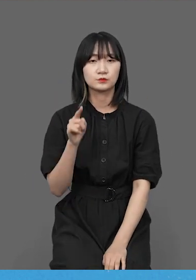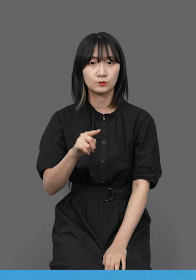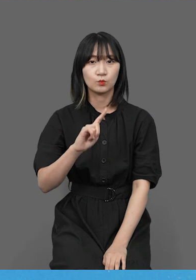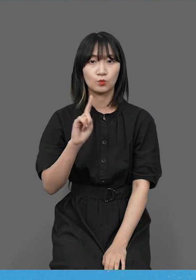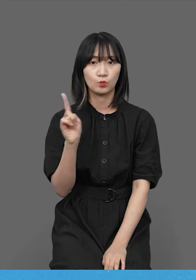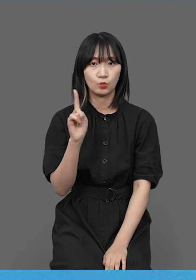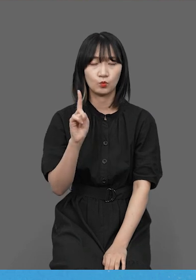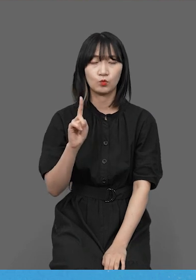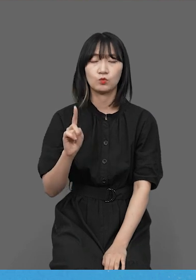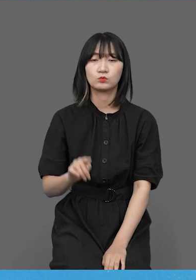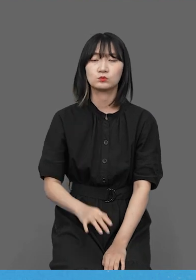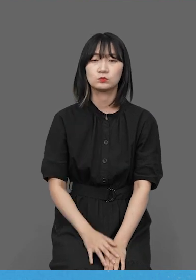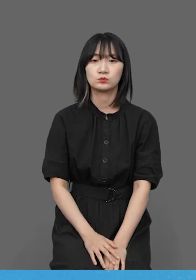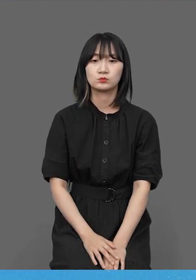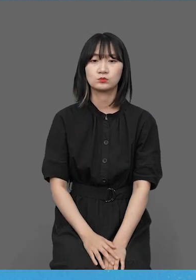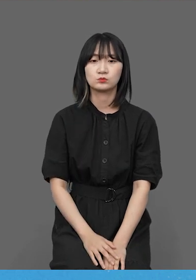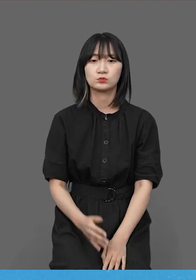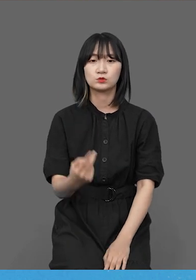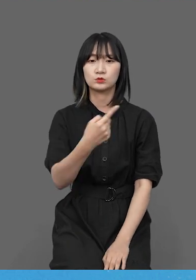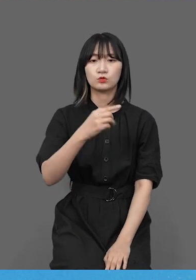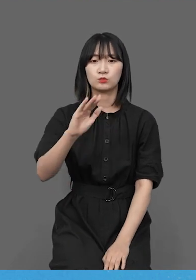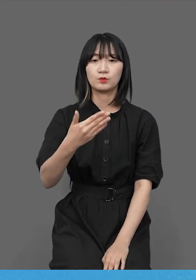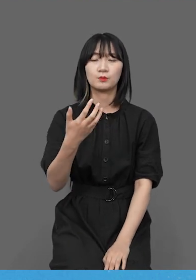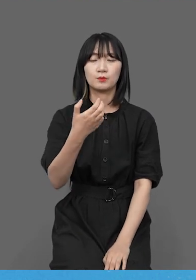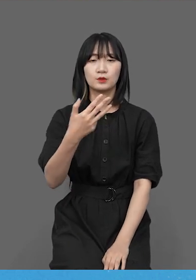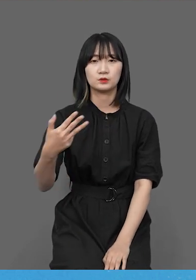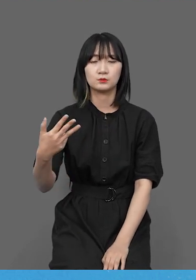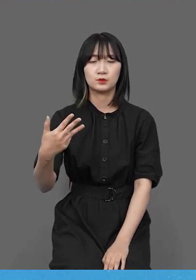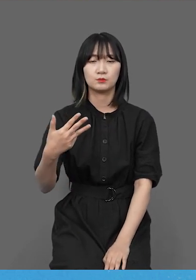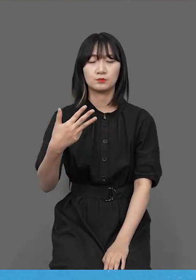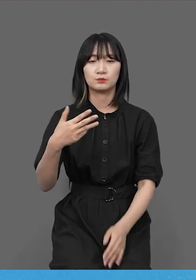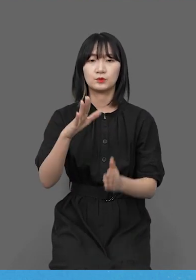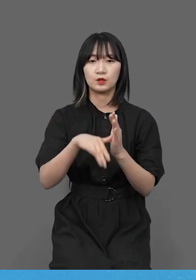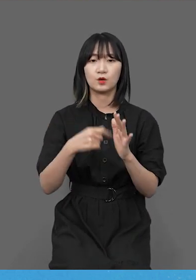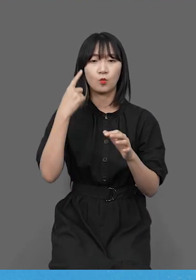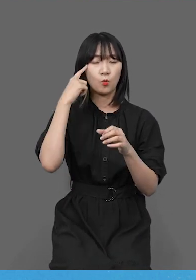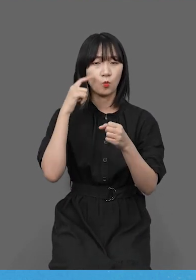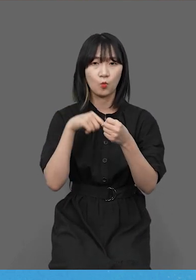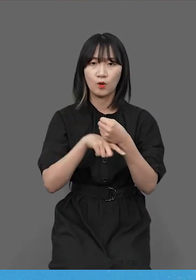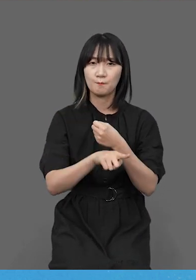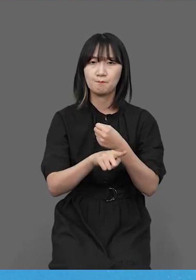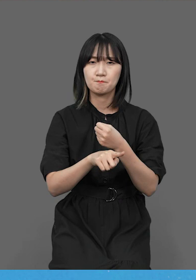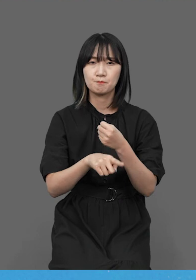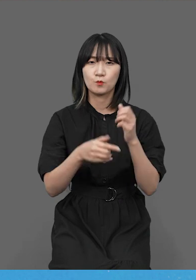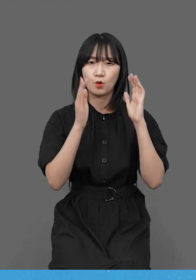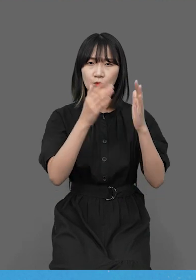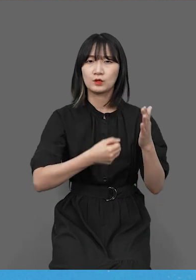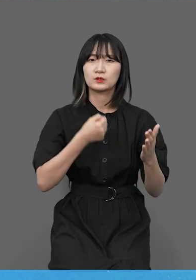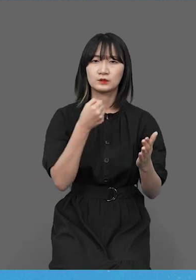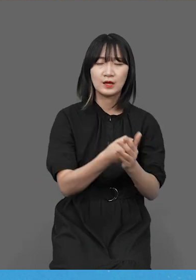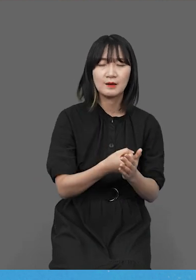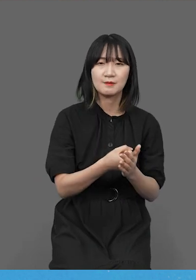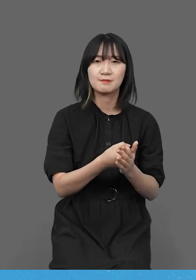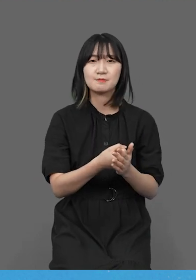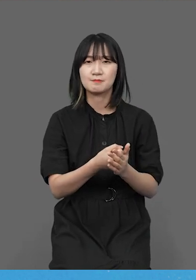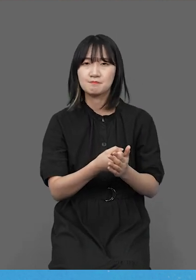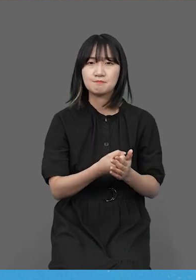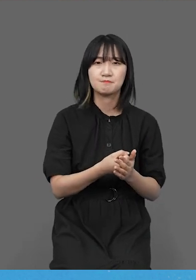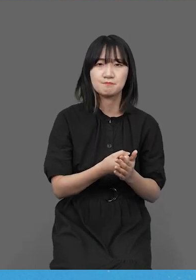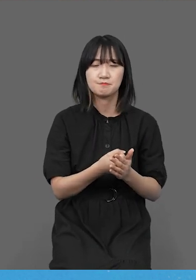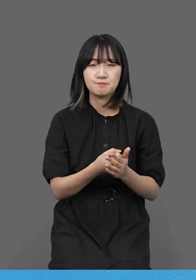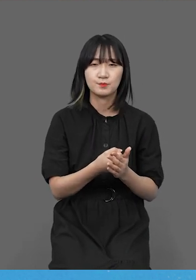바로 제가 1988년에 과학을 하겠다고 까불던